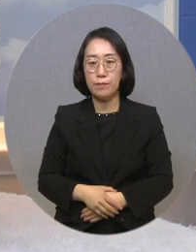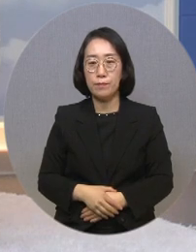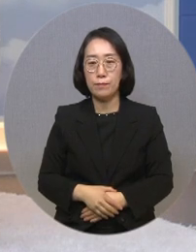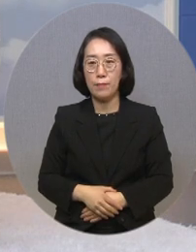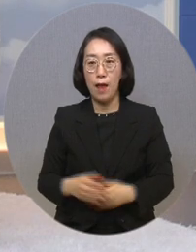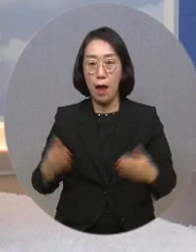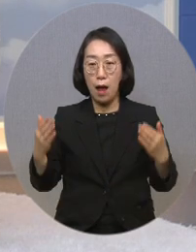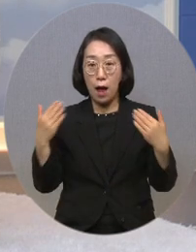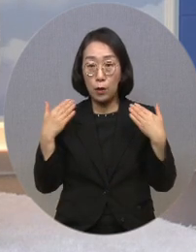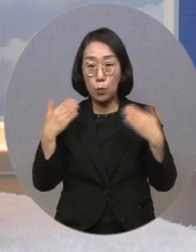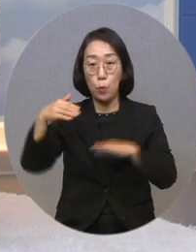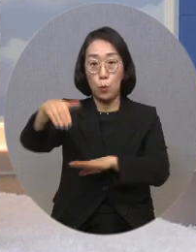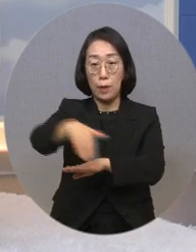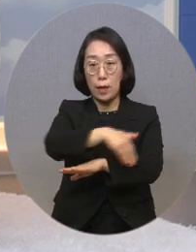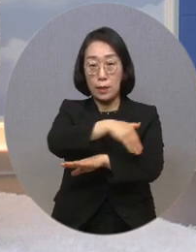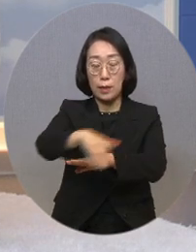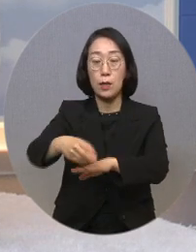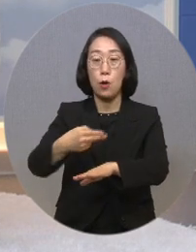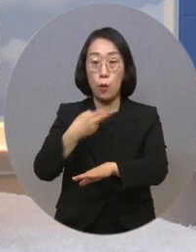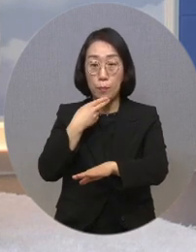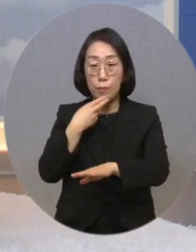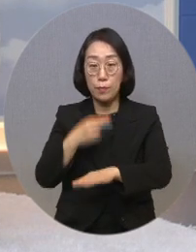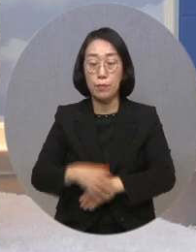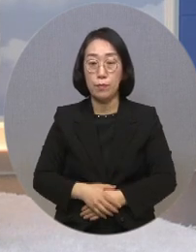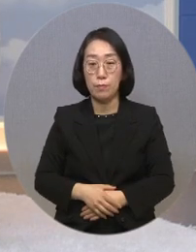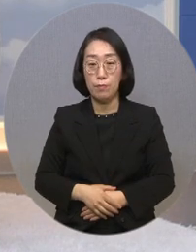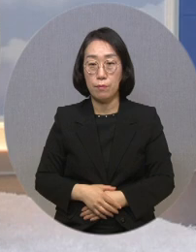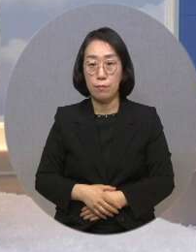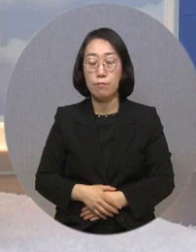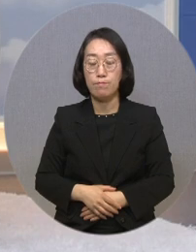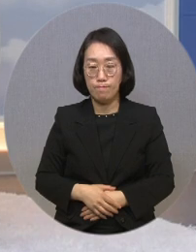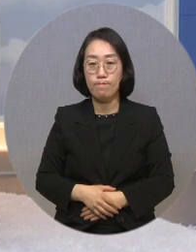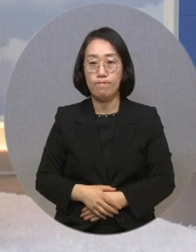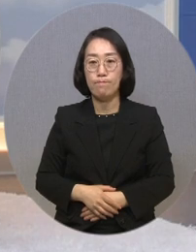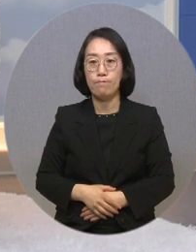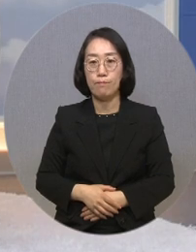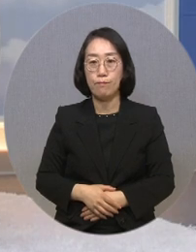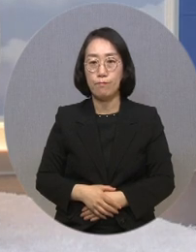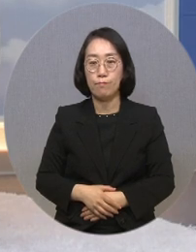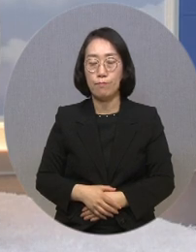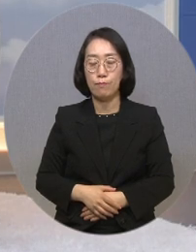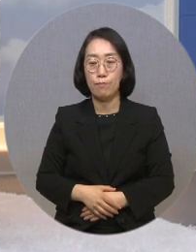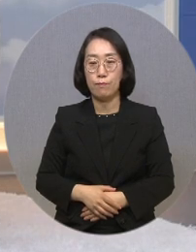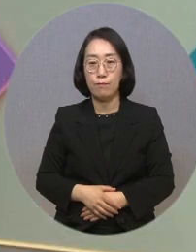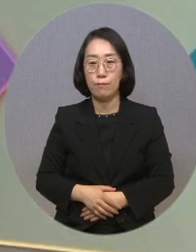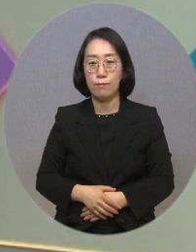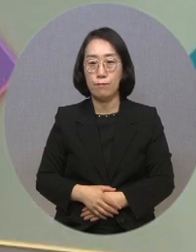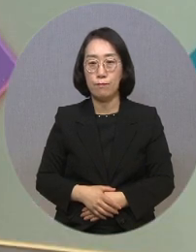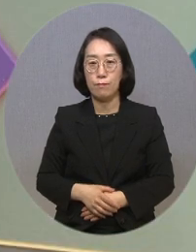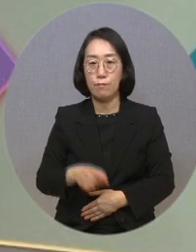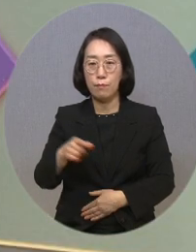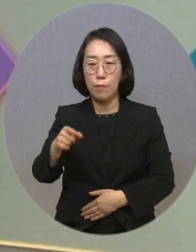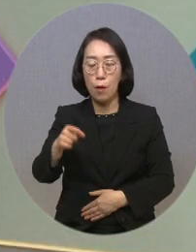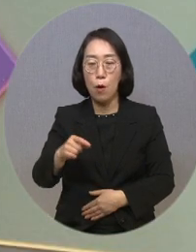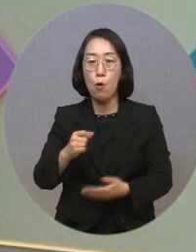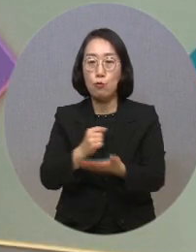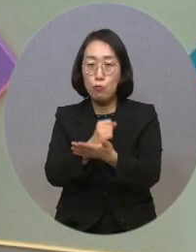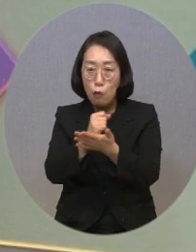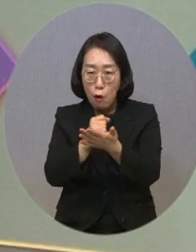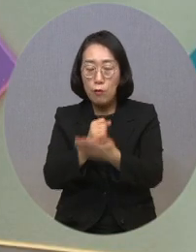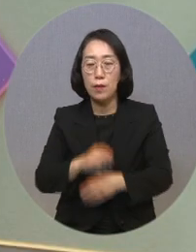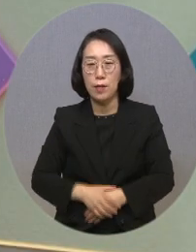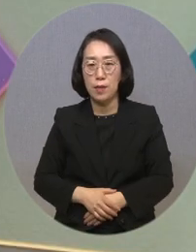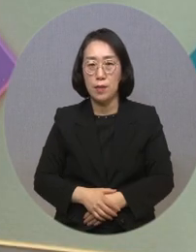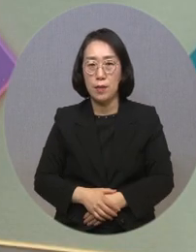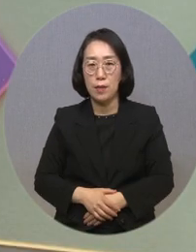학교를 다니지 않는 예, 그런 친구였는데 학교 밖 청소년 학교 밖 청소년이었습니다. 예. 그래서 공교롭게도 의장